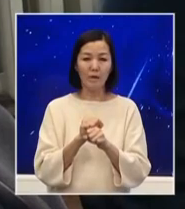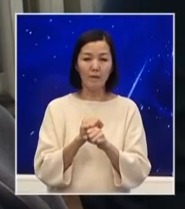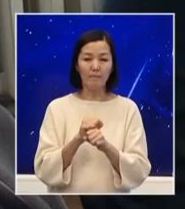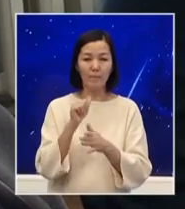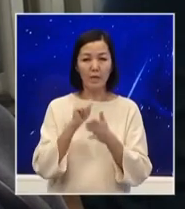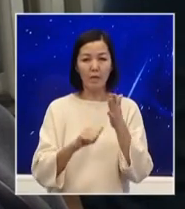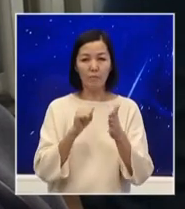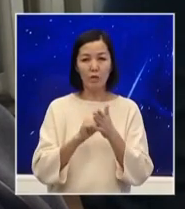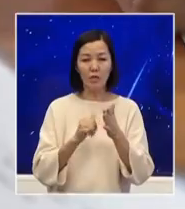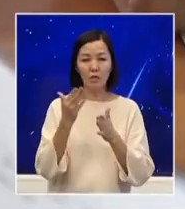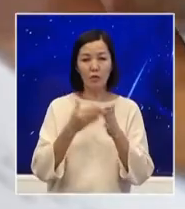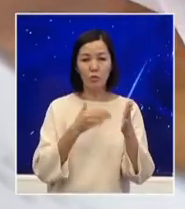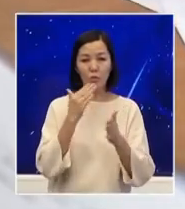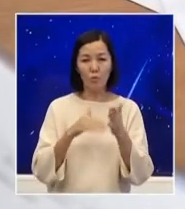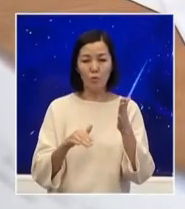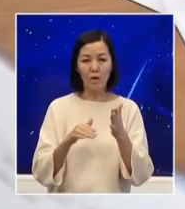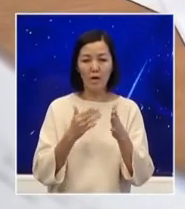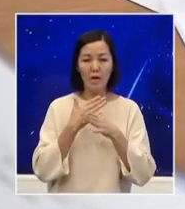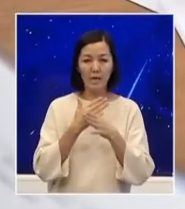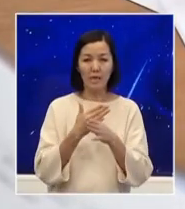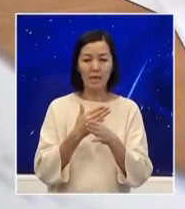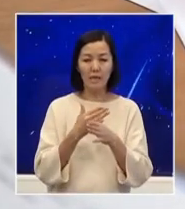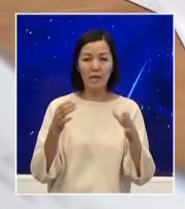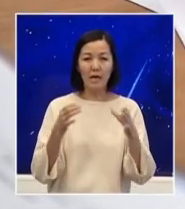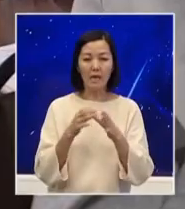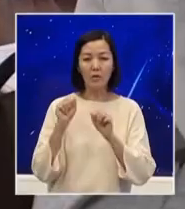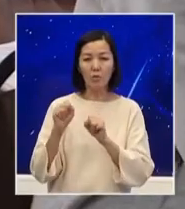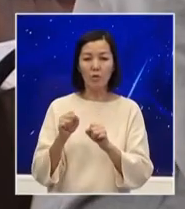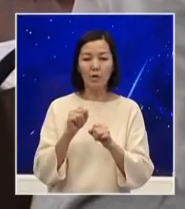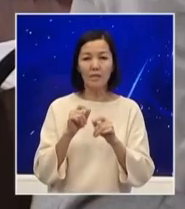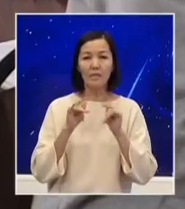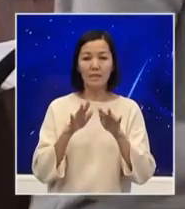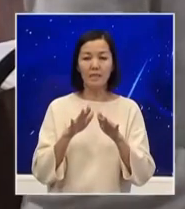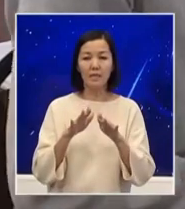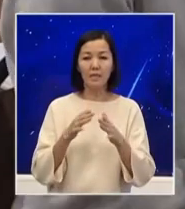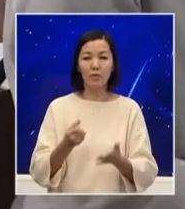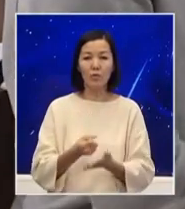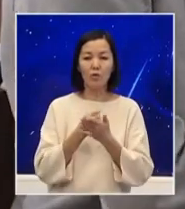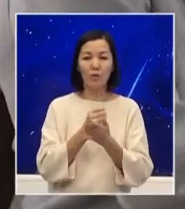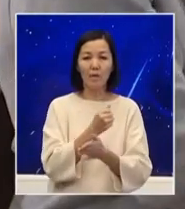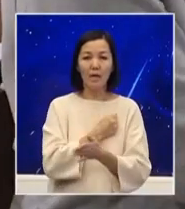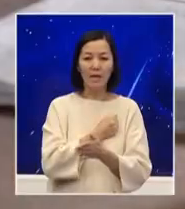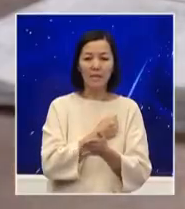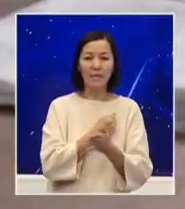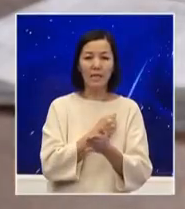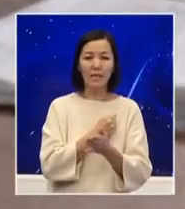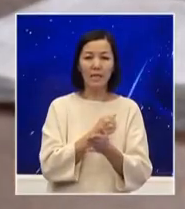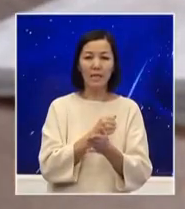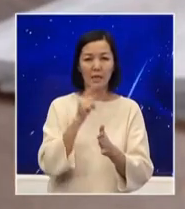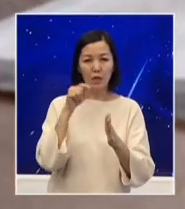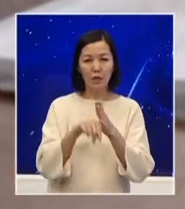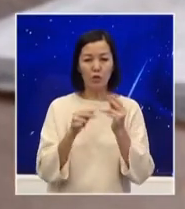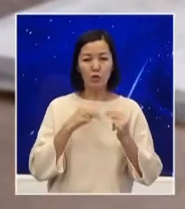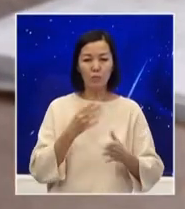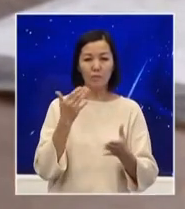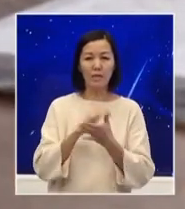олқылықтарында толықтай жоюға бағытталған. Агенттік қызметкерлері қорғаныс істері жөніндегі департаментінің қолдауымен әскери комиссариаттар жұмысының ішкі жұмысымен